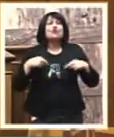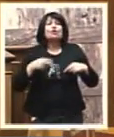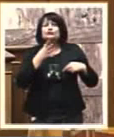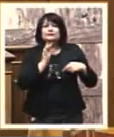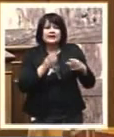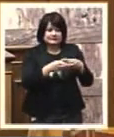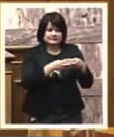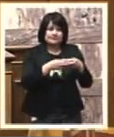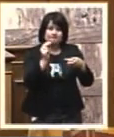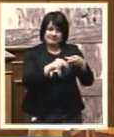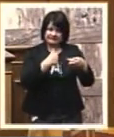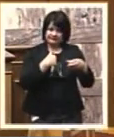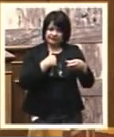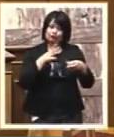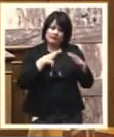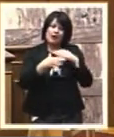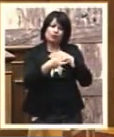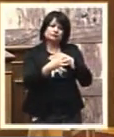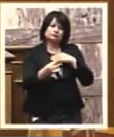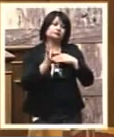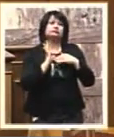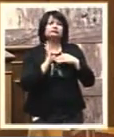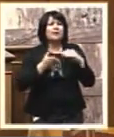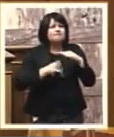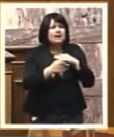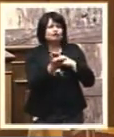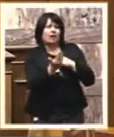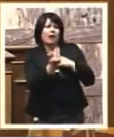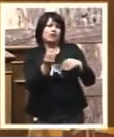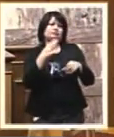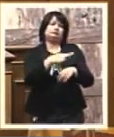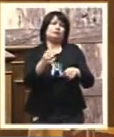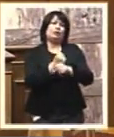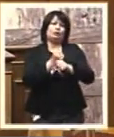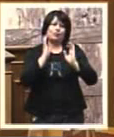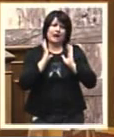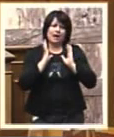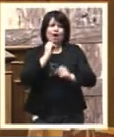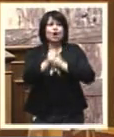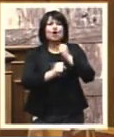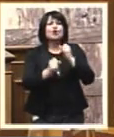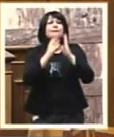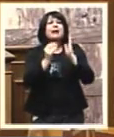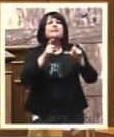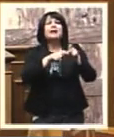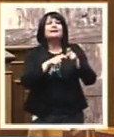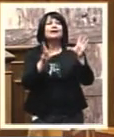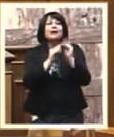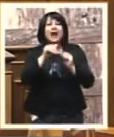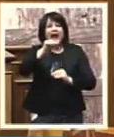των ψηφοφόρων. Πρόσφατο παράδειγμα που έγινε κανόνας τα τελευταία χρόνια, βεβαίως, η αγρογή.